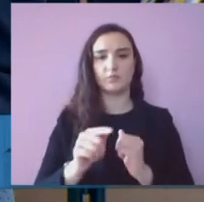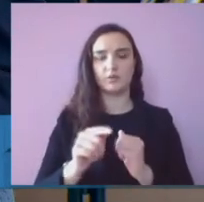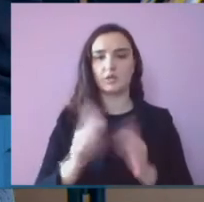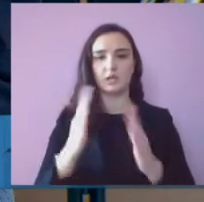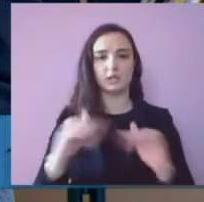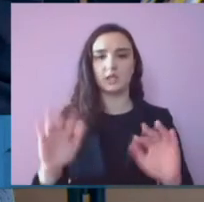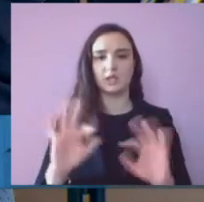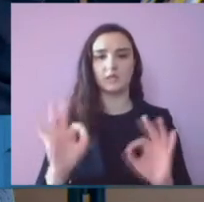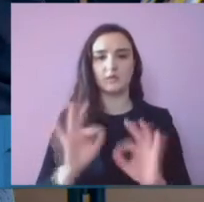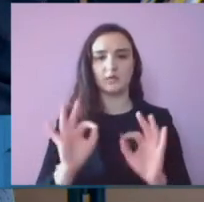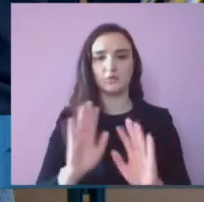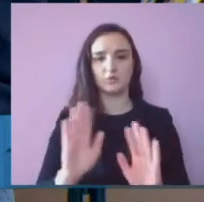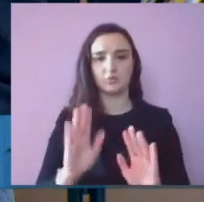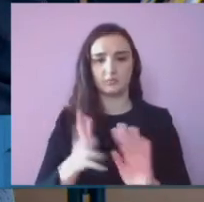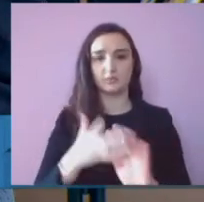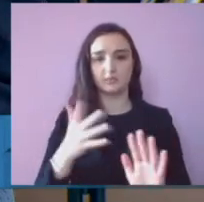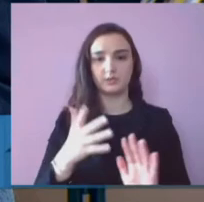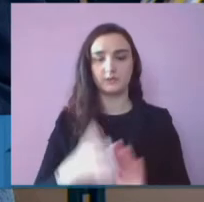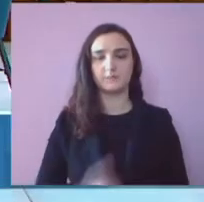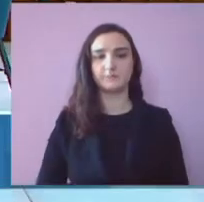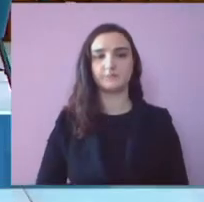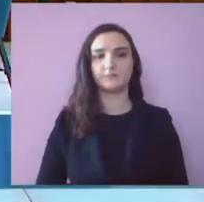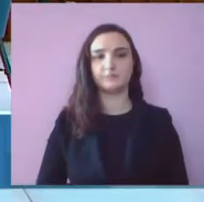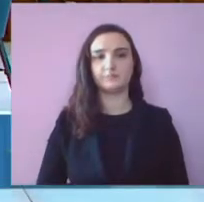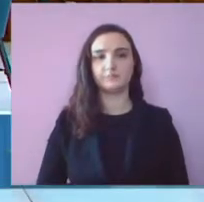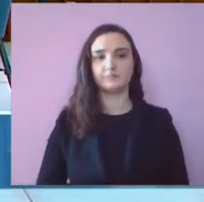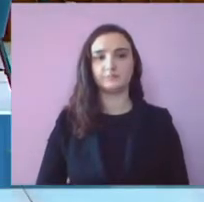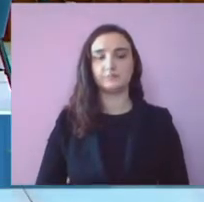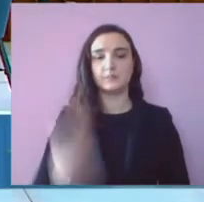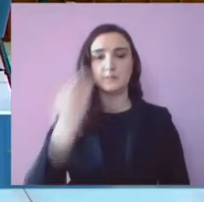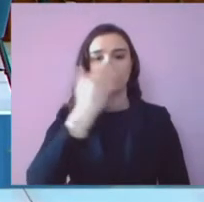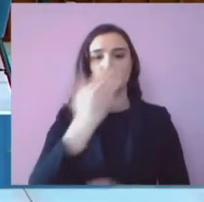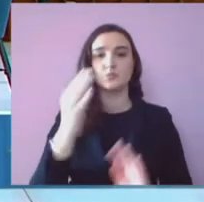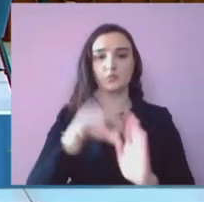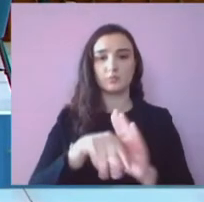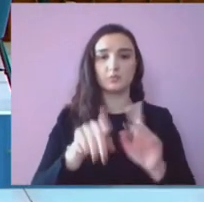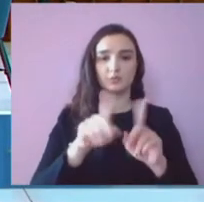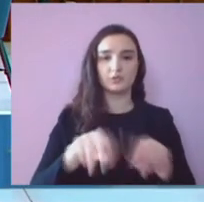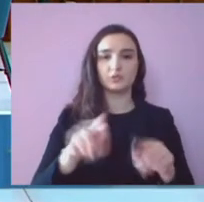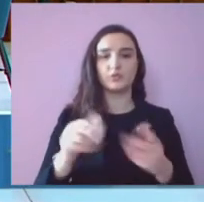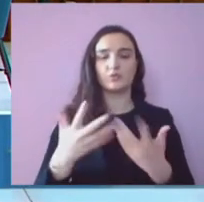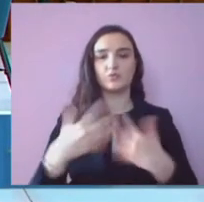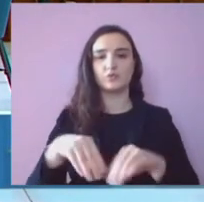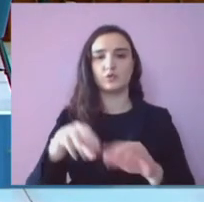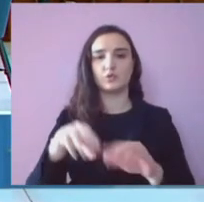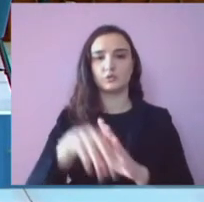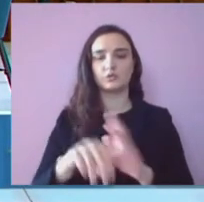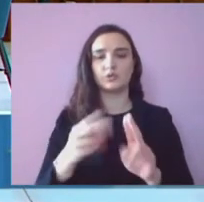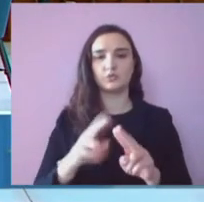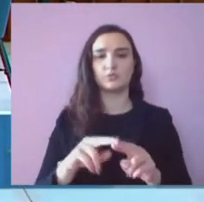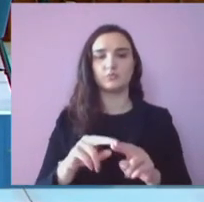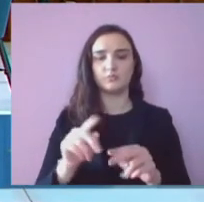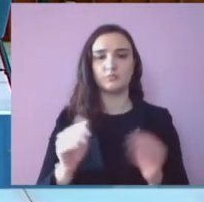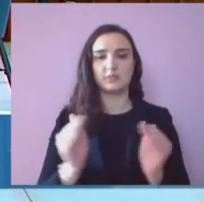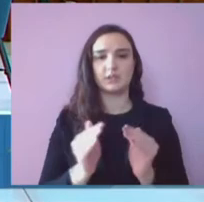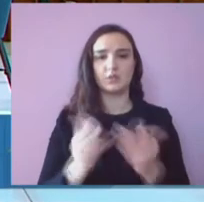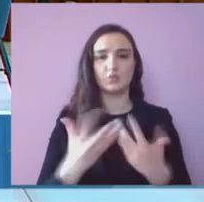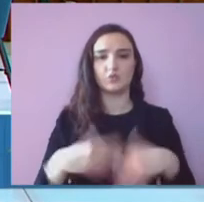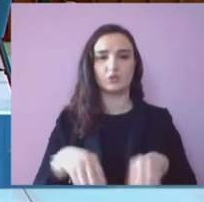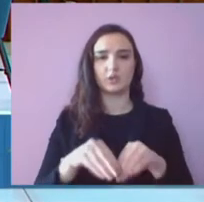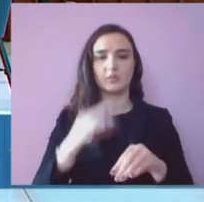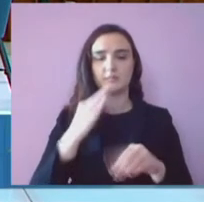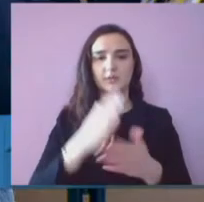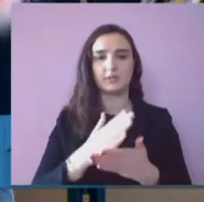არასოდეს. მიხვდით? საზოგადოებაშიც და ოჯახიში გინდით. ჩვენ რა თქმა უნდა, ეს ხო ნუკლეარული ოჯახი, ეს ხო პატარა ოჯახია, მე არის განე,